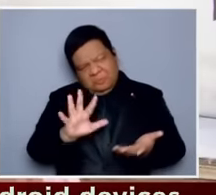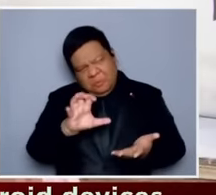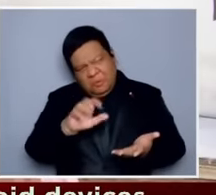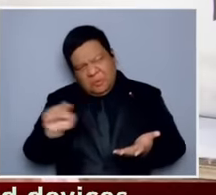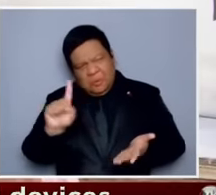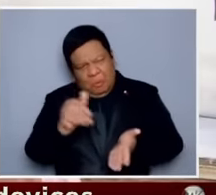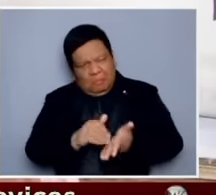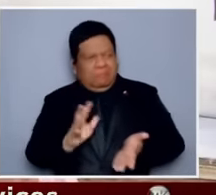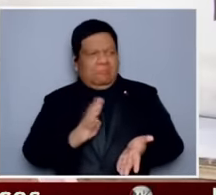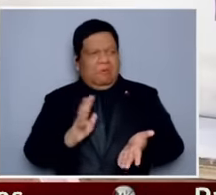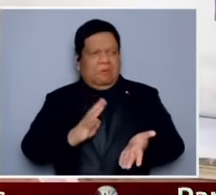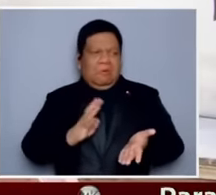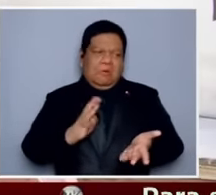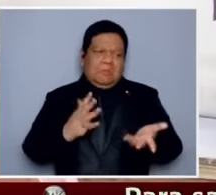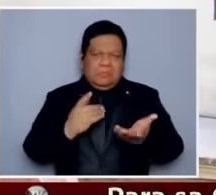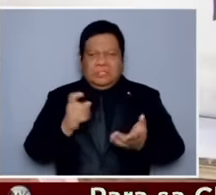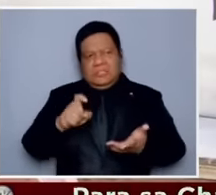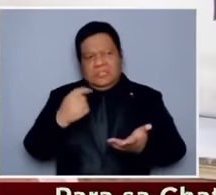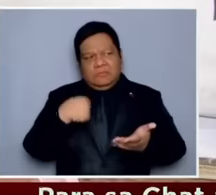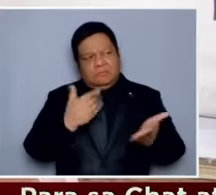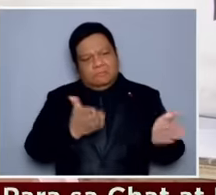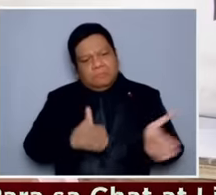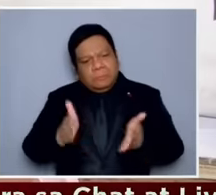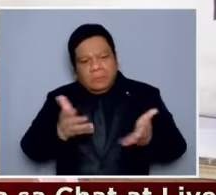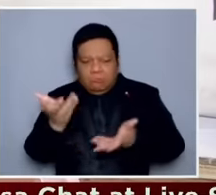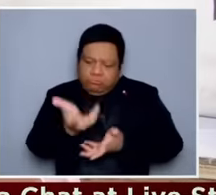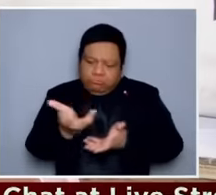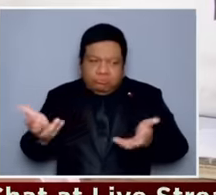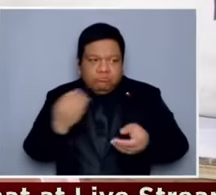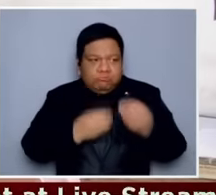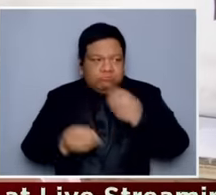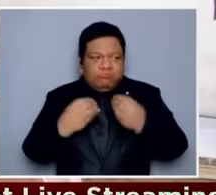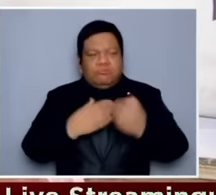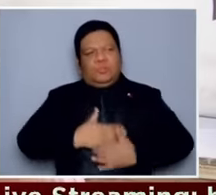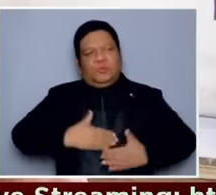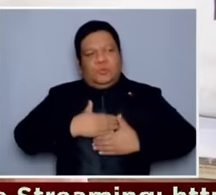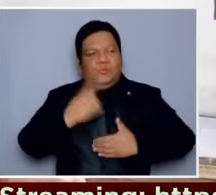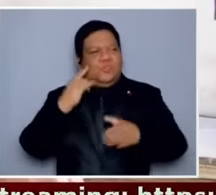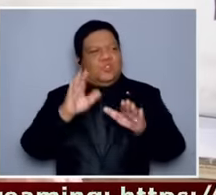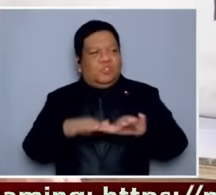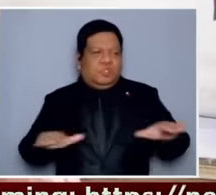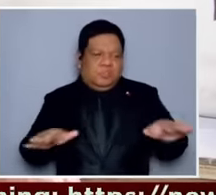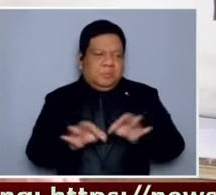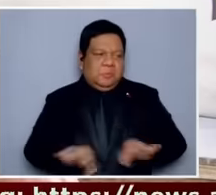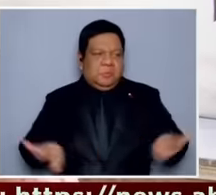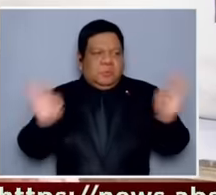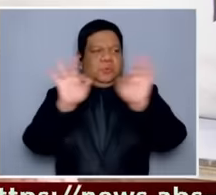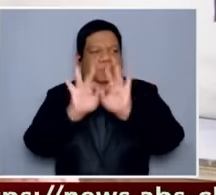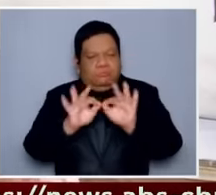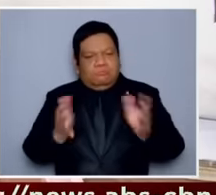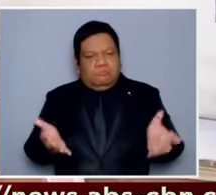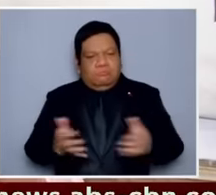ano, pagpapagandaan. Importante, masaya mga bata. May mga ano sila,